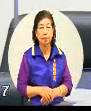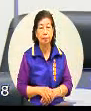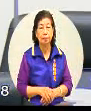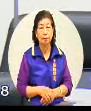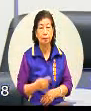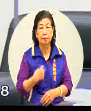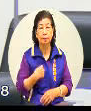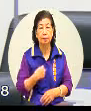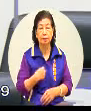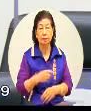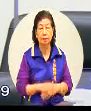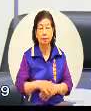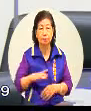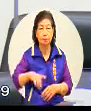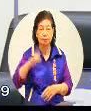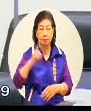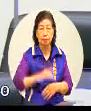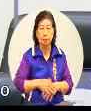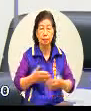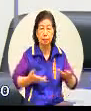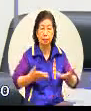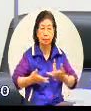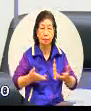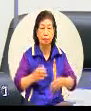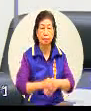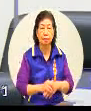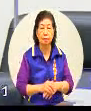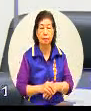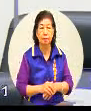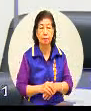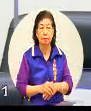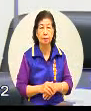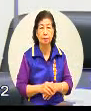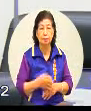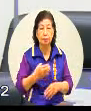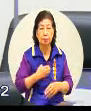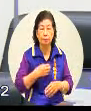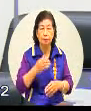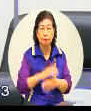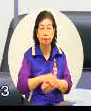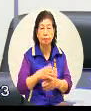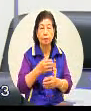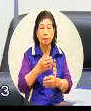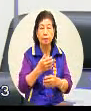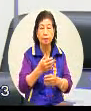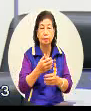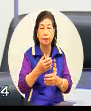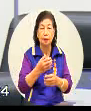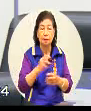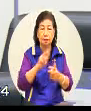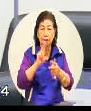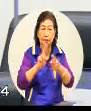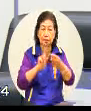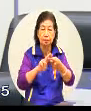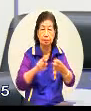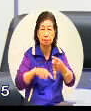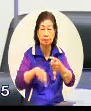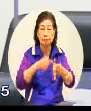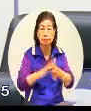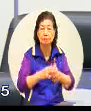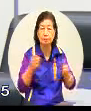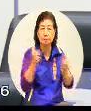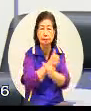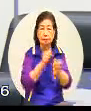分析呢，第一个案就是咱阿莲咱南边里长有带领差不多40个乡